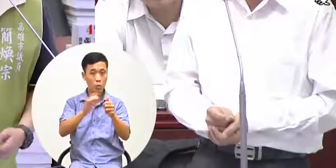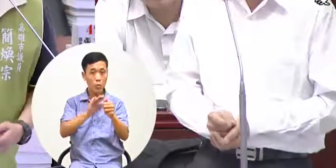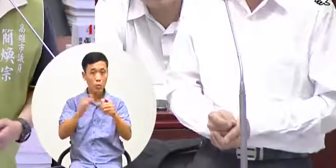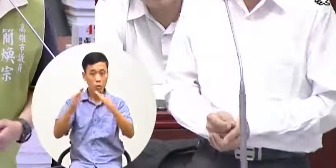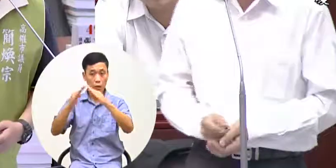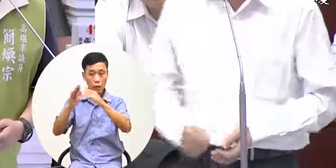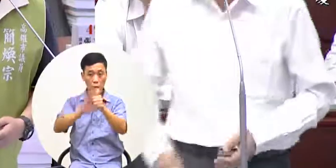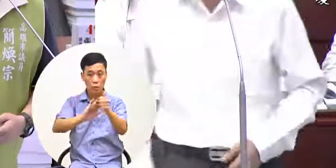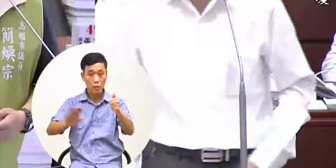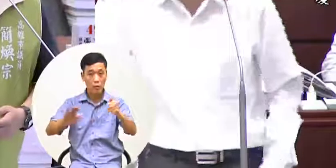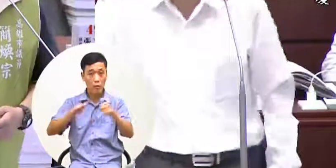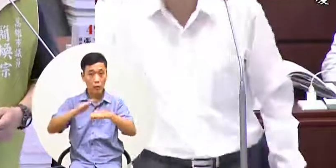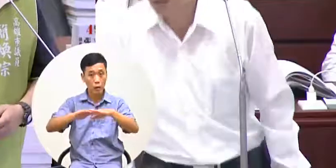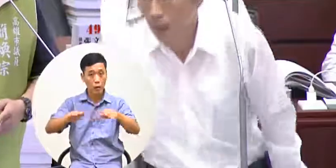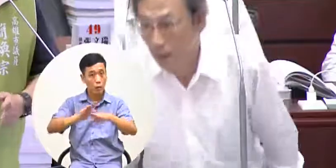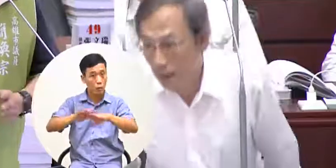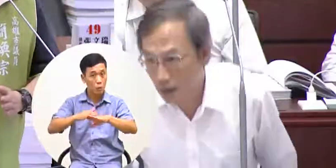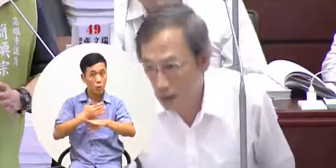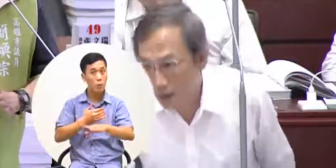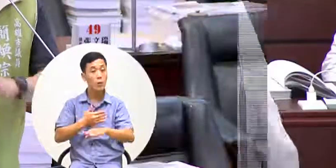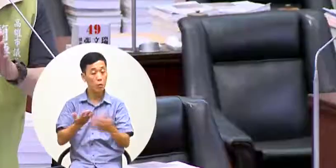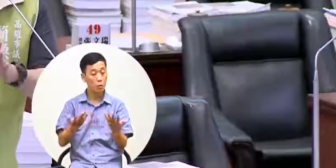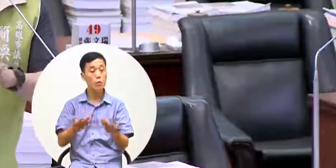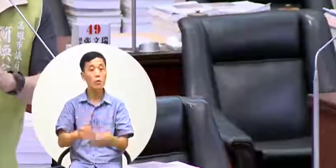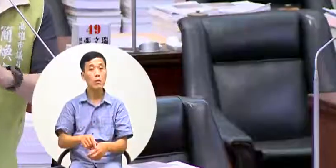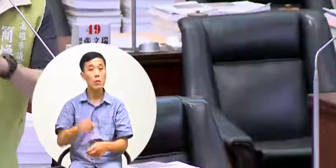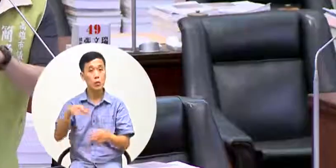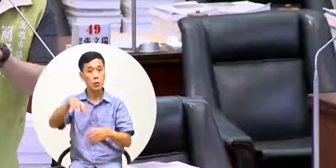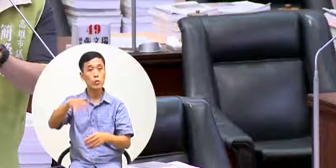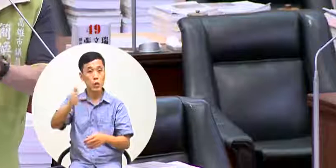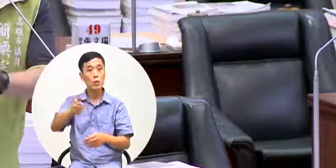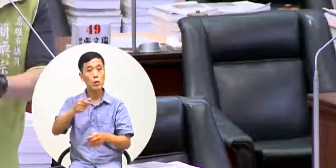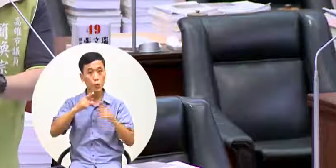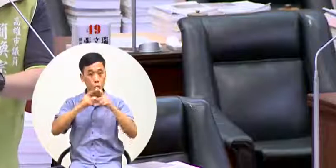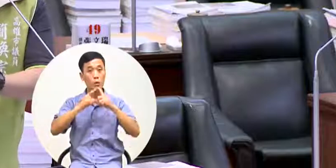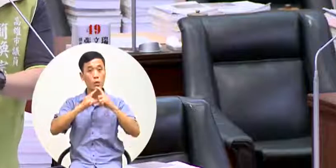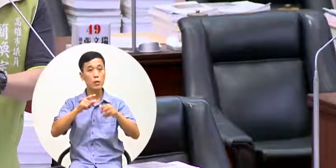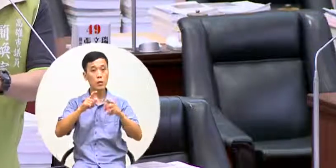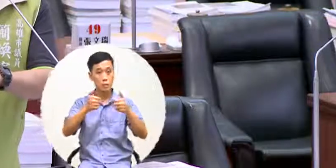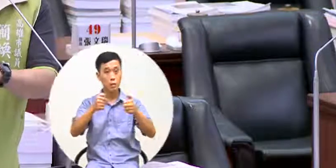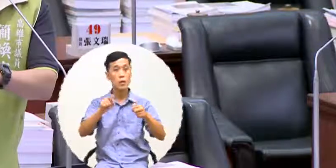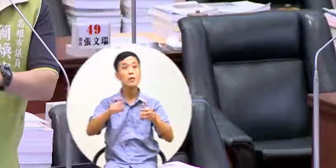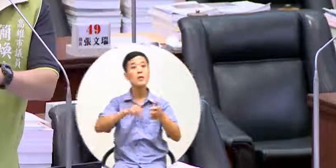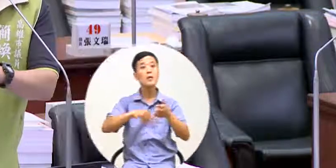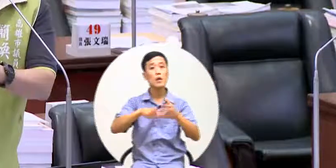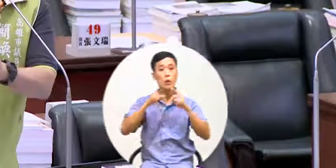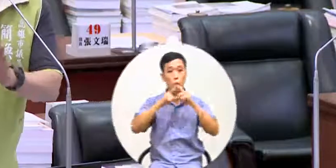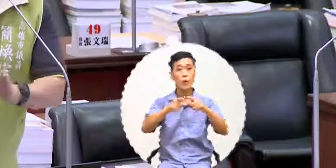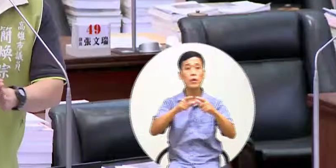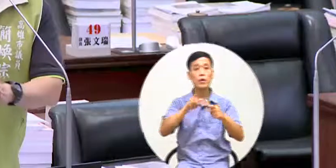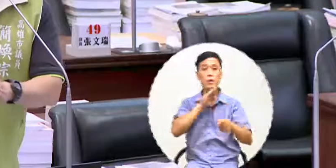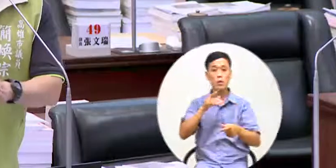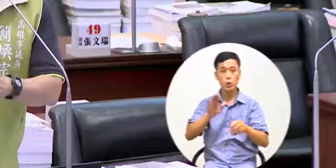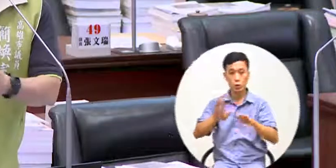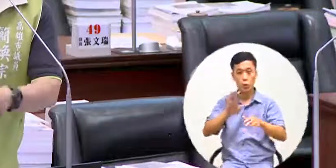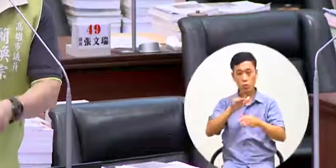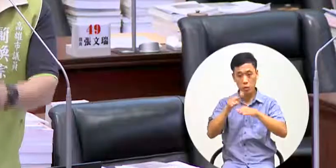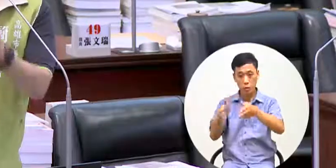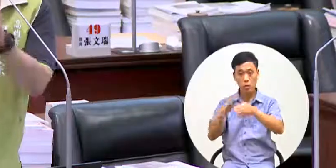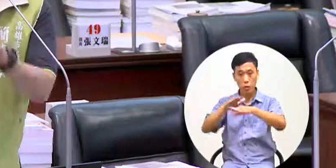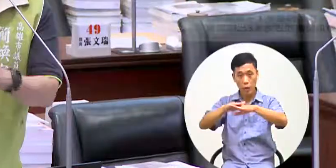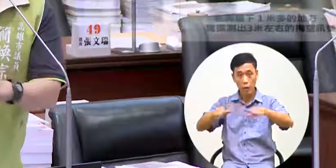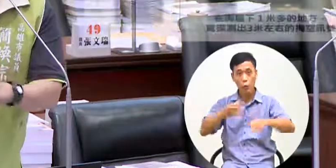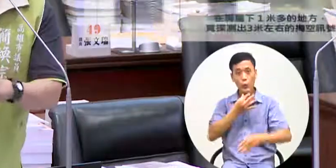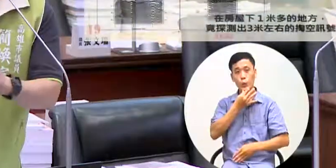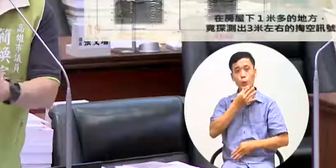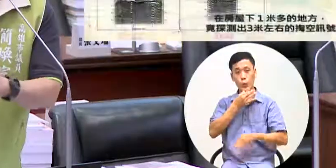好，谢谢处长的回答，处长请坐。我想，简单来说也是有安全上面的疑虑嘛，那其实还要从不同的点，包括它结